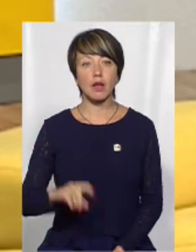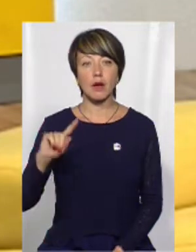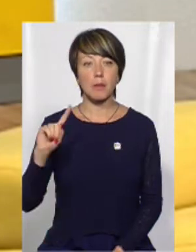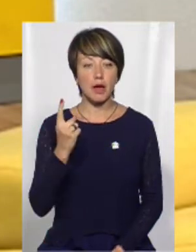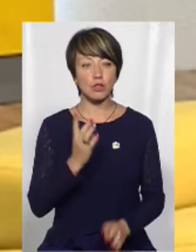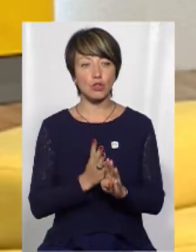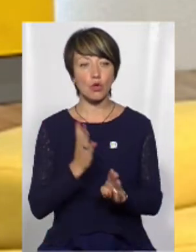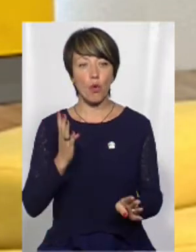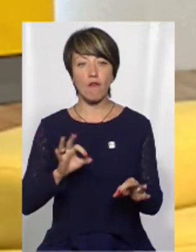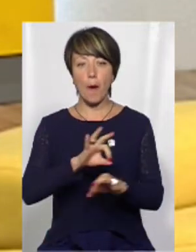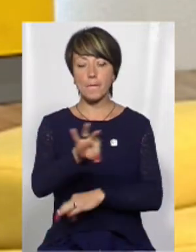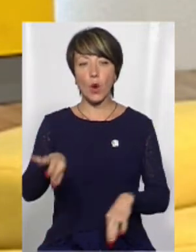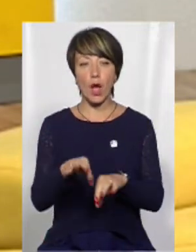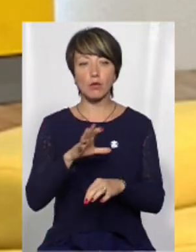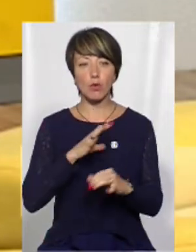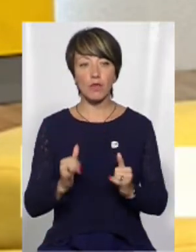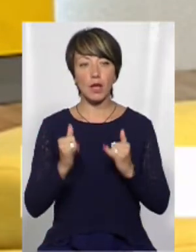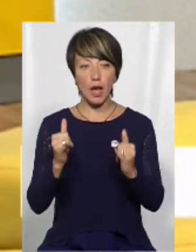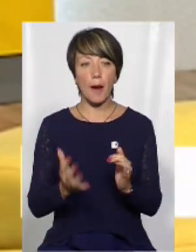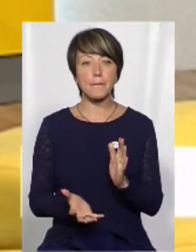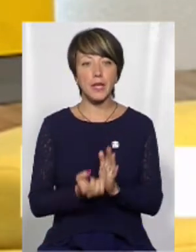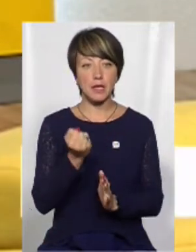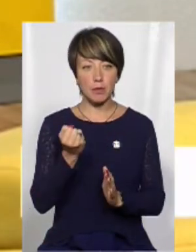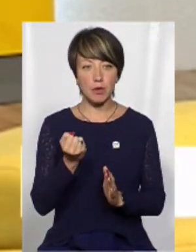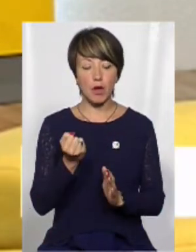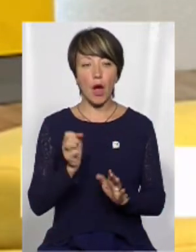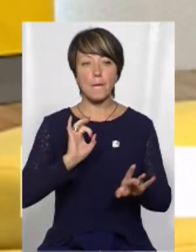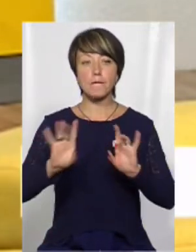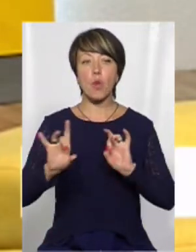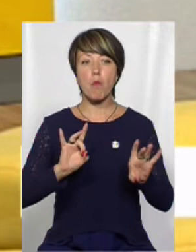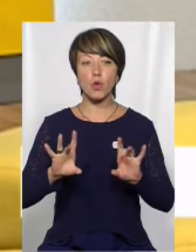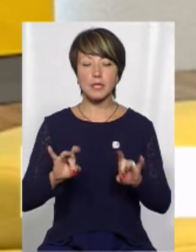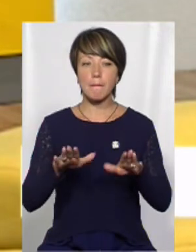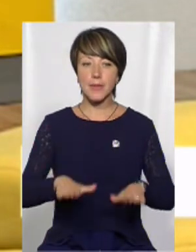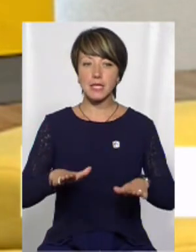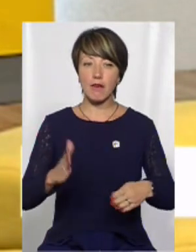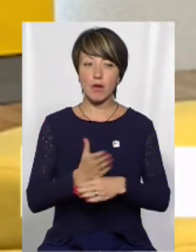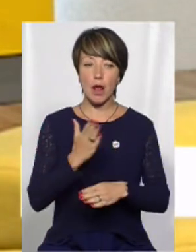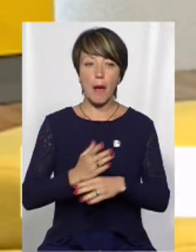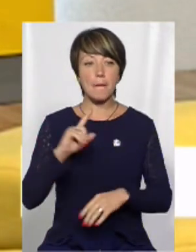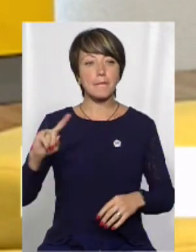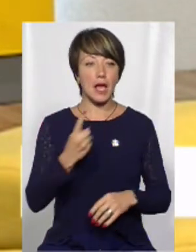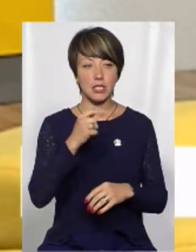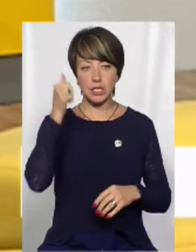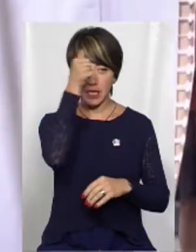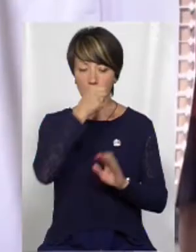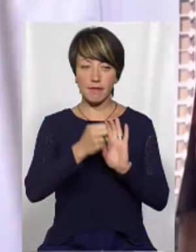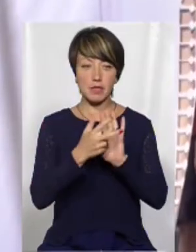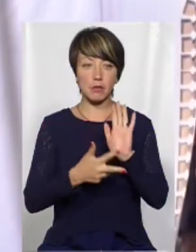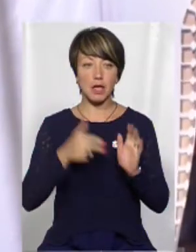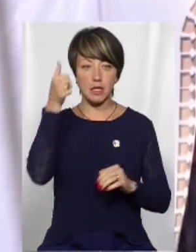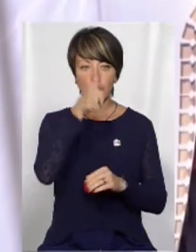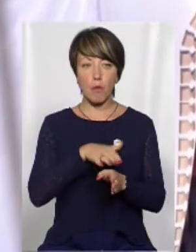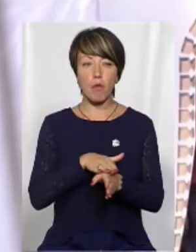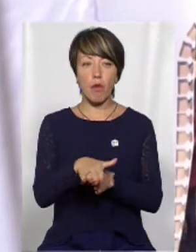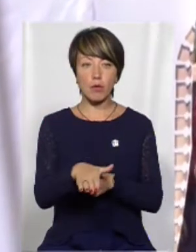Першочергово проект був для підтримки, для промоції місцевого виробництва. І перший рік, 18-й рік, це була